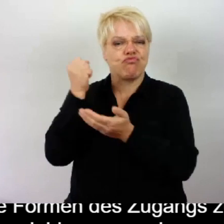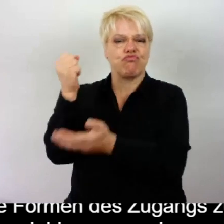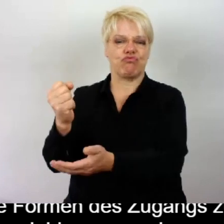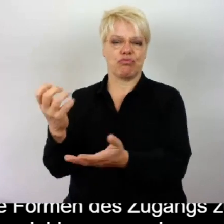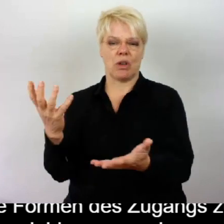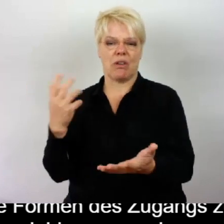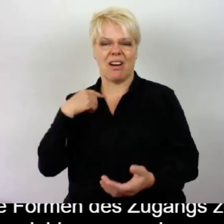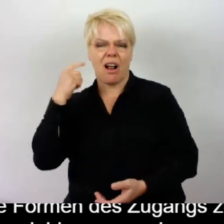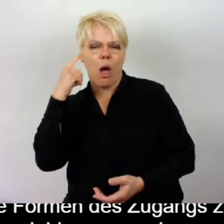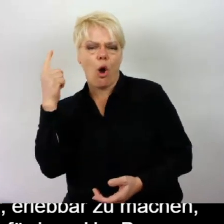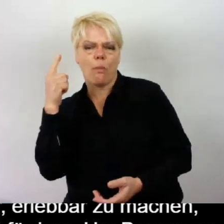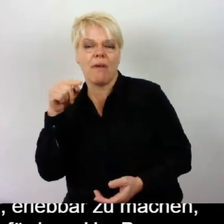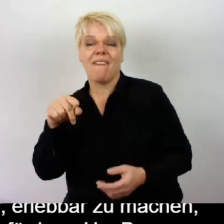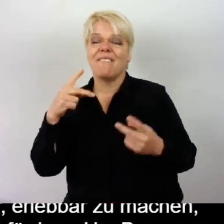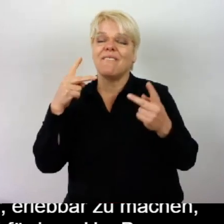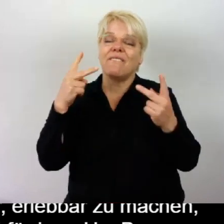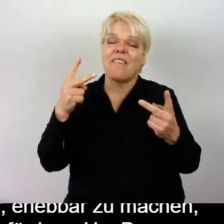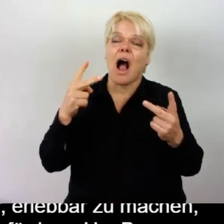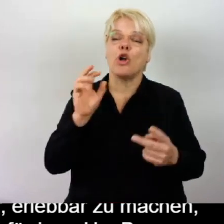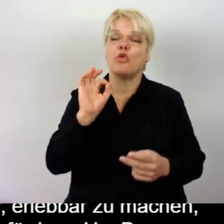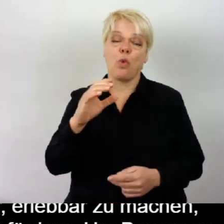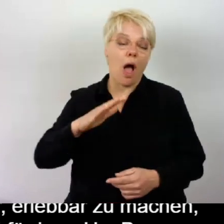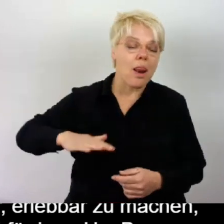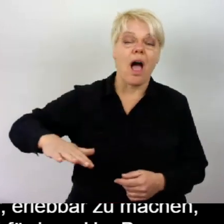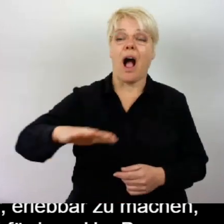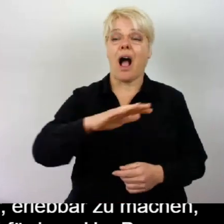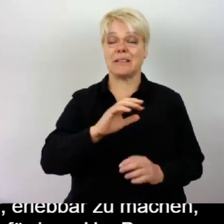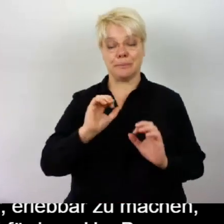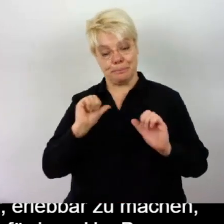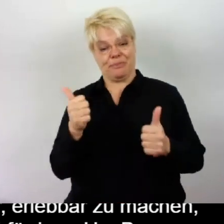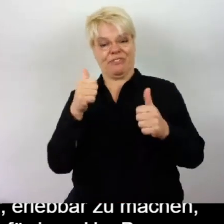Erbauungsprogramm, auch für uns alle, die wir das dringend brauchen.